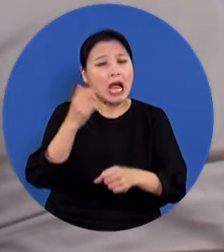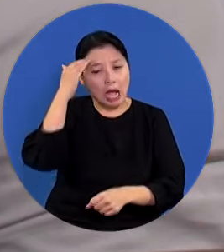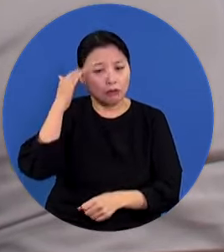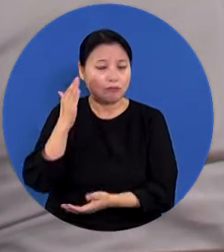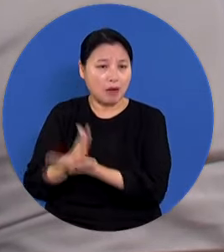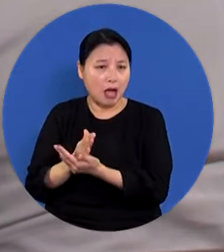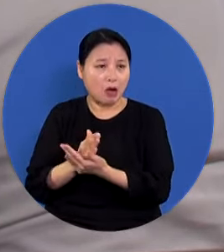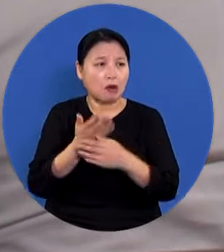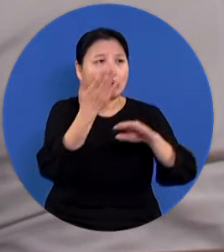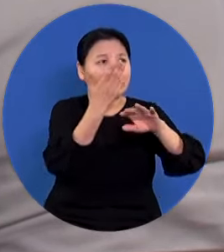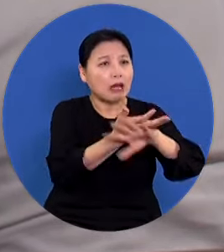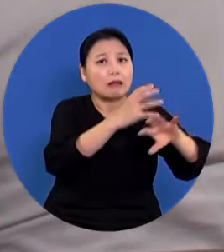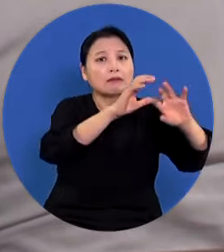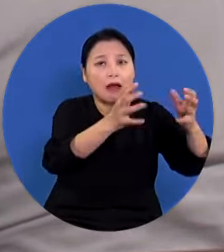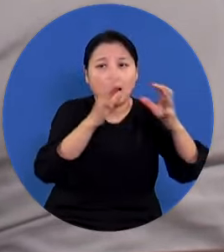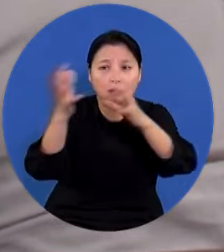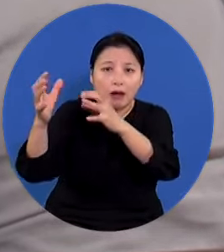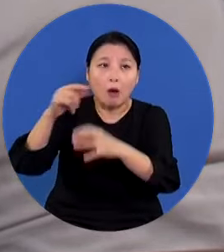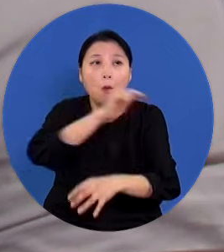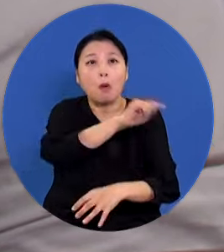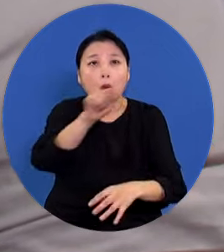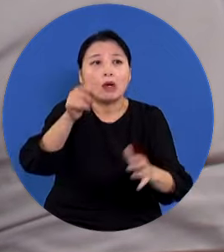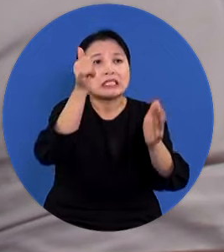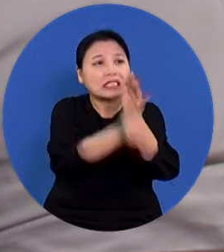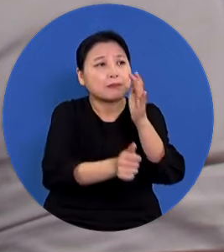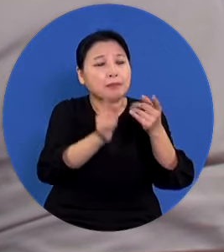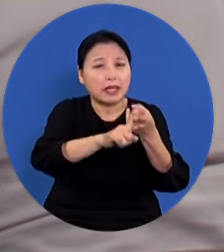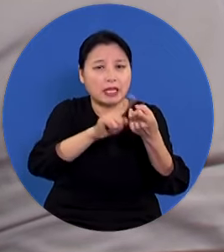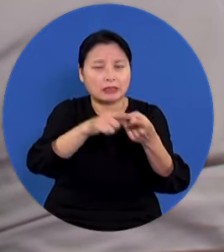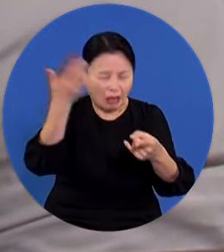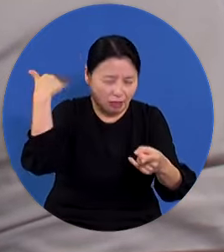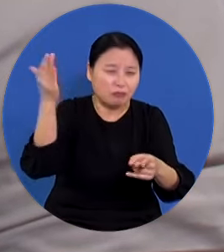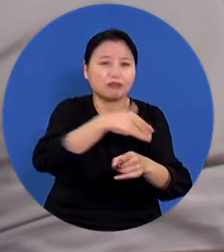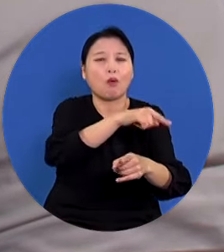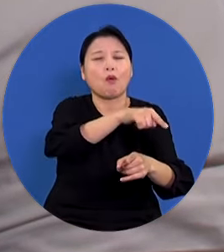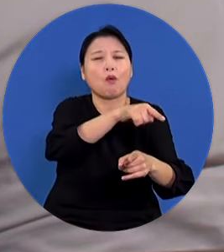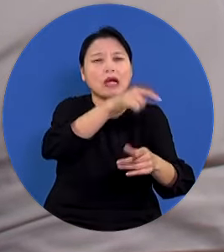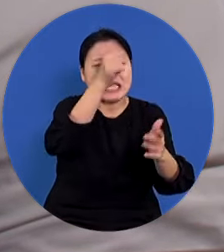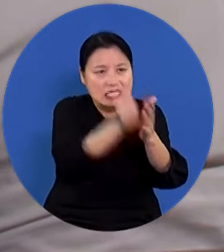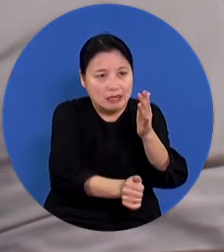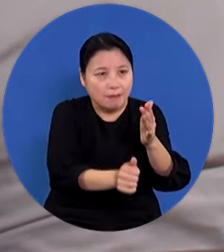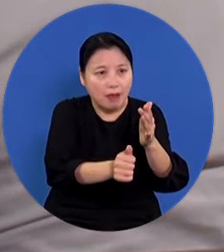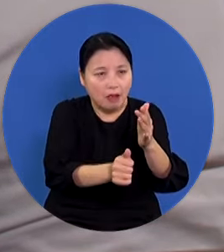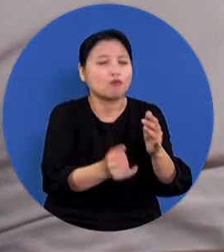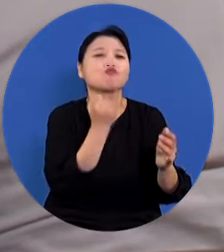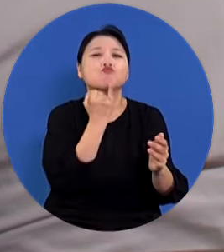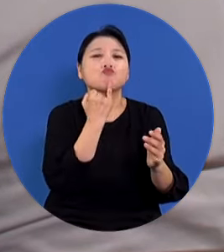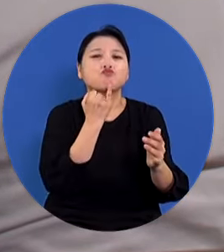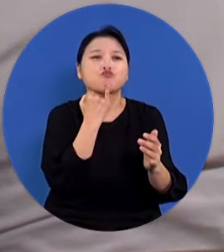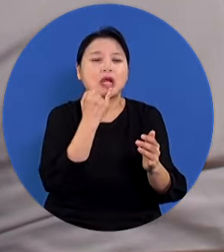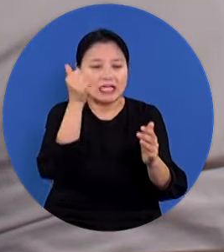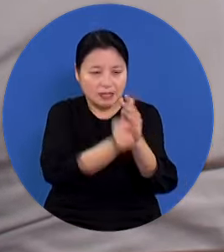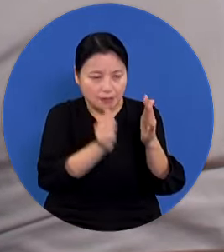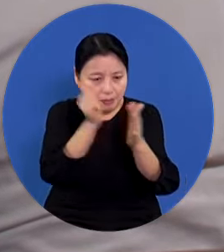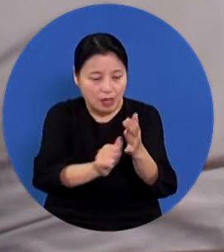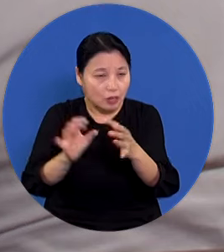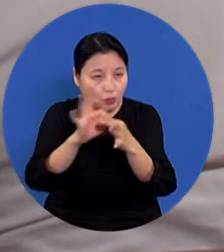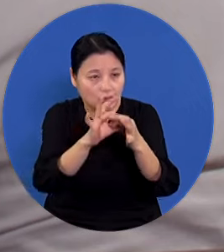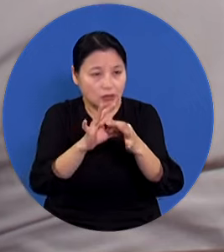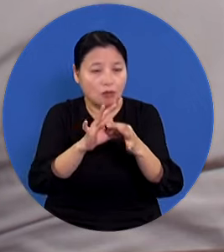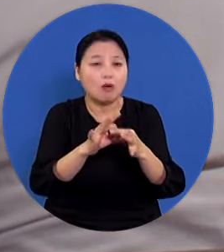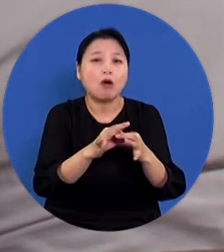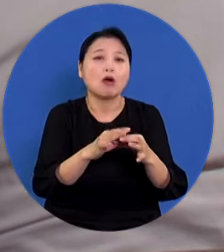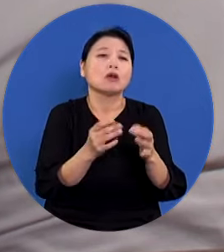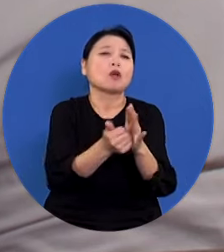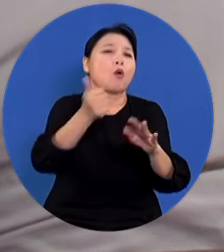우리 카이스트 실패연구소보다 다른 나라에서는 더 먼저 예. 실패는 진짜 성공의 어머니니까 실패를 마음껏 자랑하도록